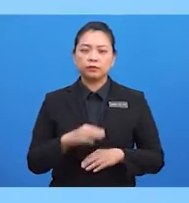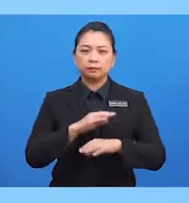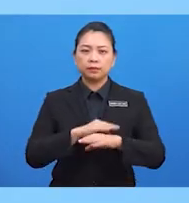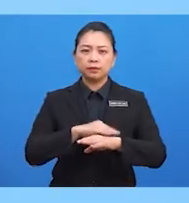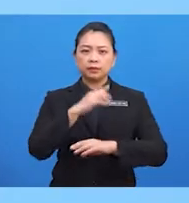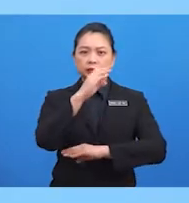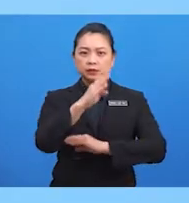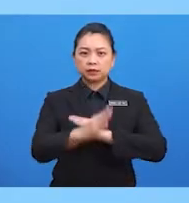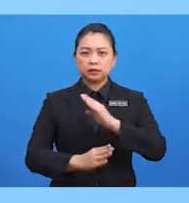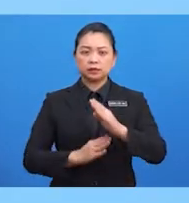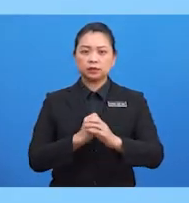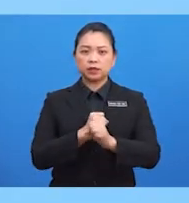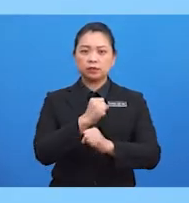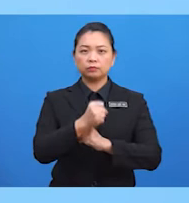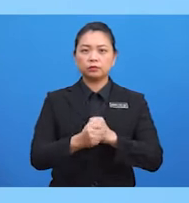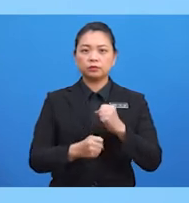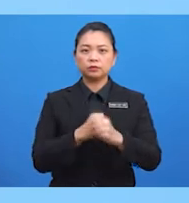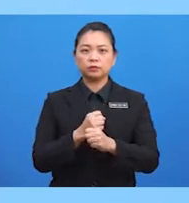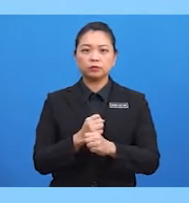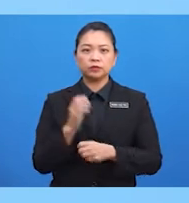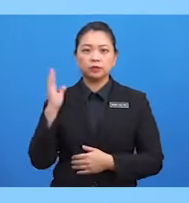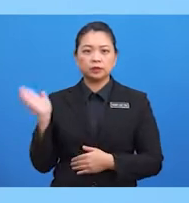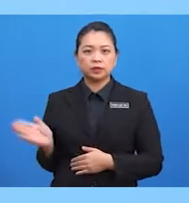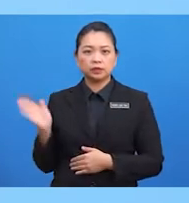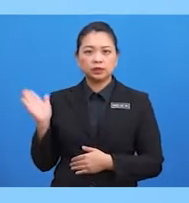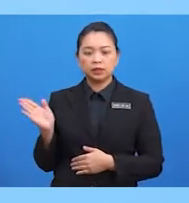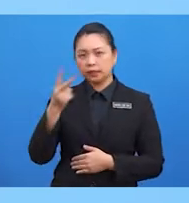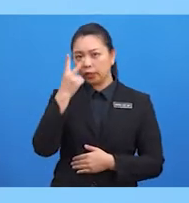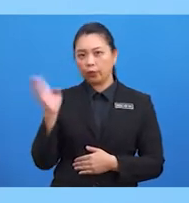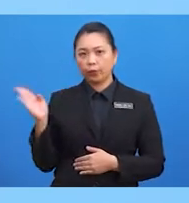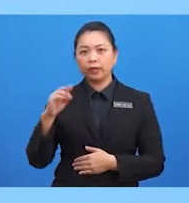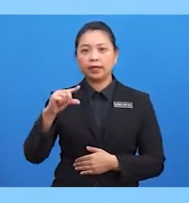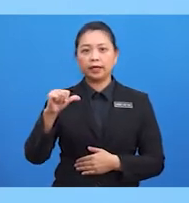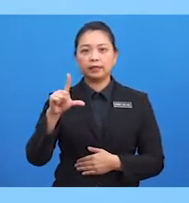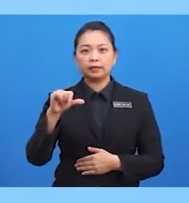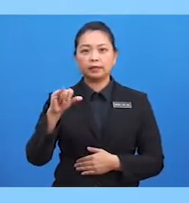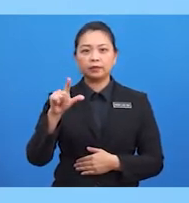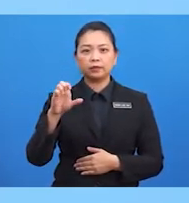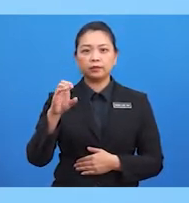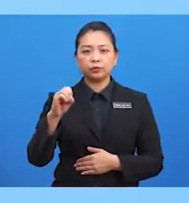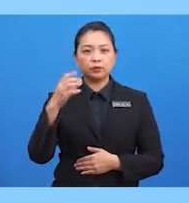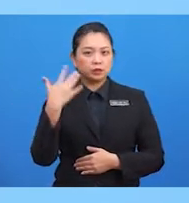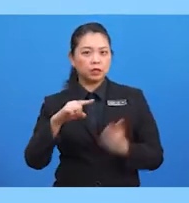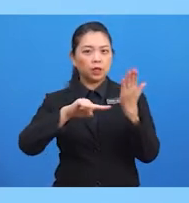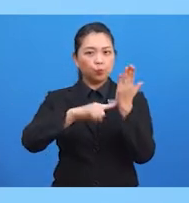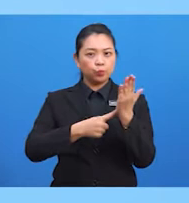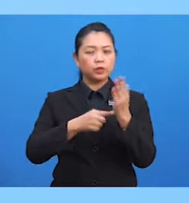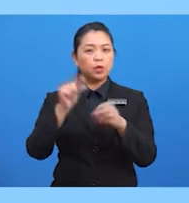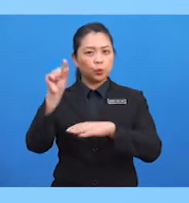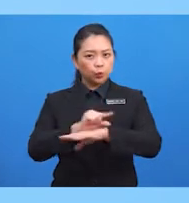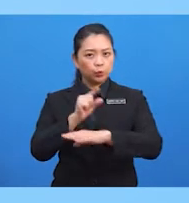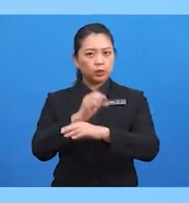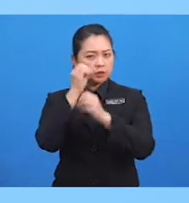tahun 1609, Galileo Galilei mula menggunakan teleskop. Ini